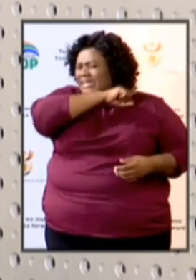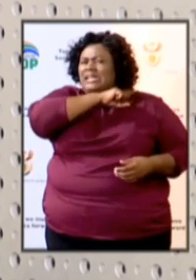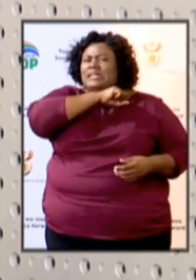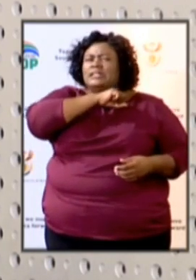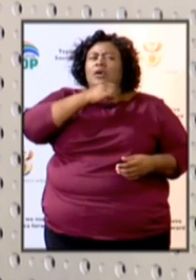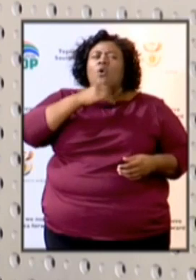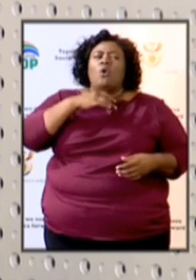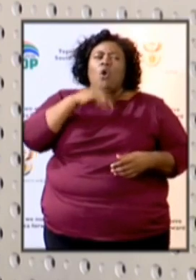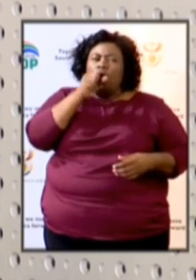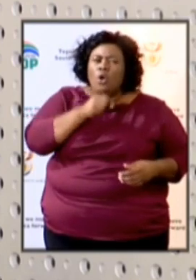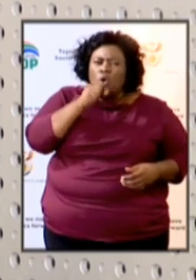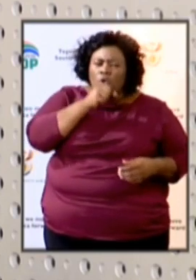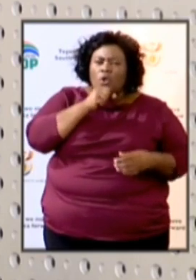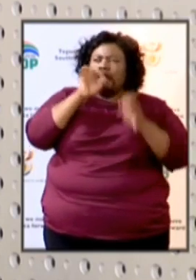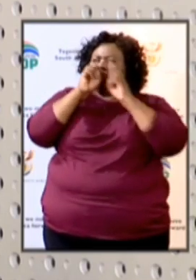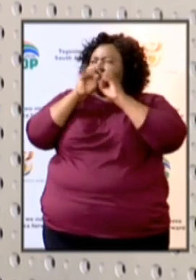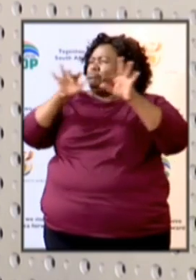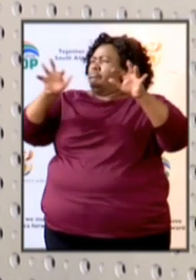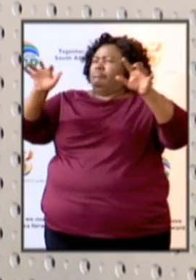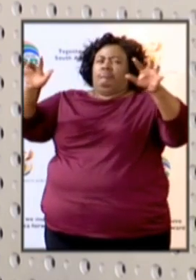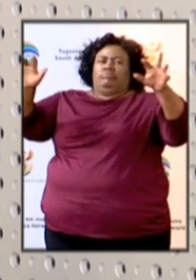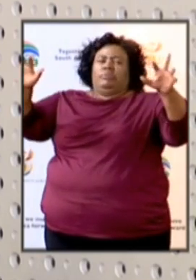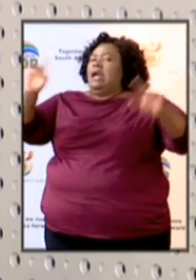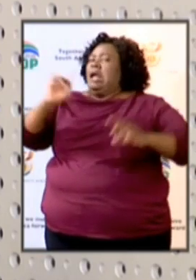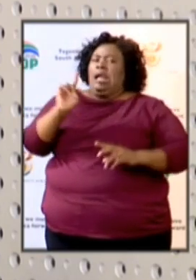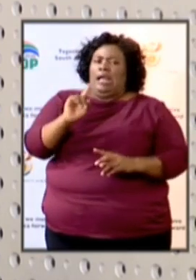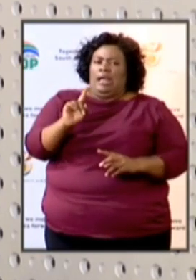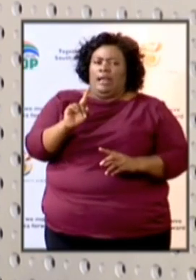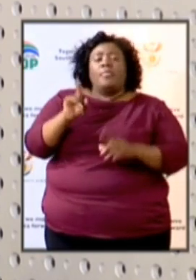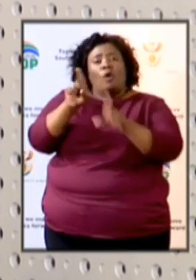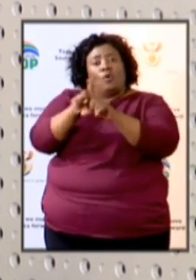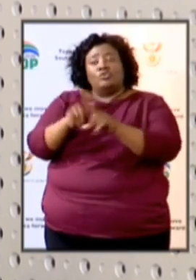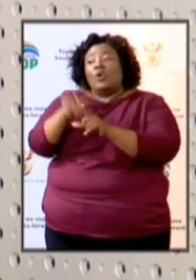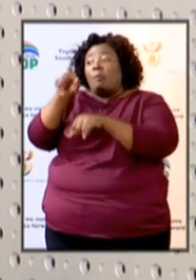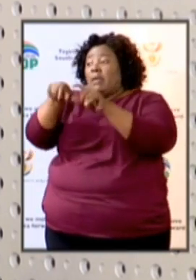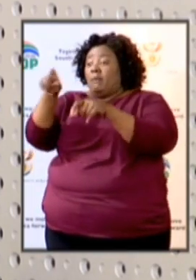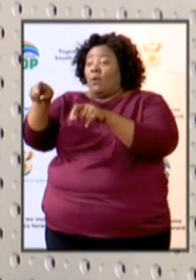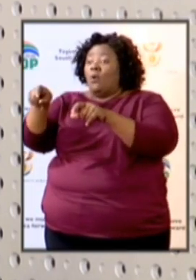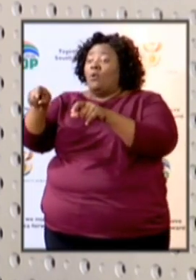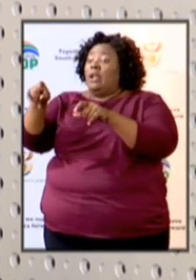nabo ngokunjalo akufuneki ukuthi uma bekhuluma bekhwehlela